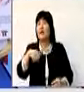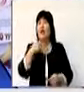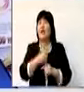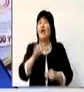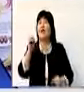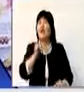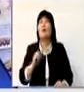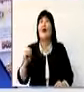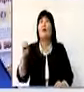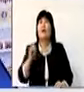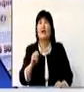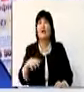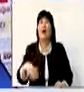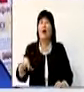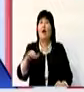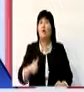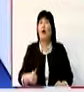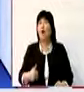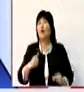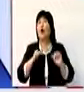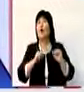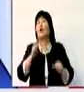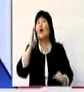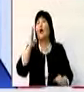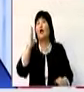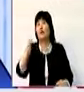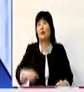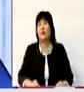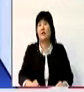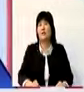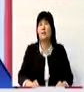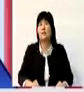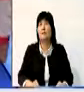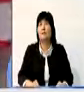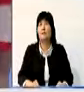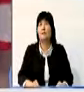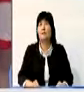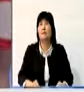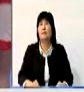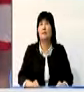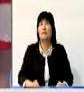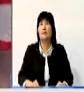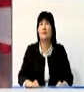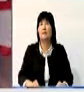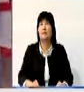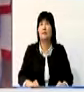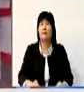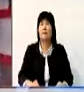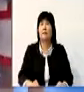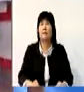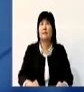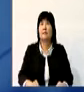Еламан Ерғалиев та аймақ абыройын қорғайтын болады. Құдайберген Махамбетәлі, Нұржан Музаров, Қанат Махамбетов, Қызылорда